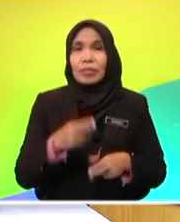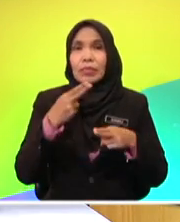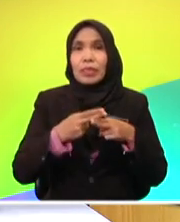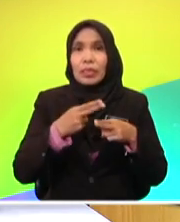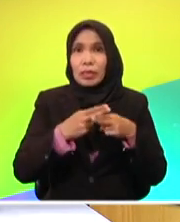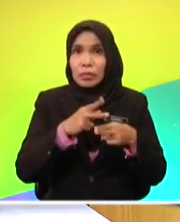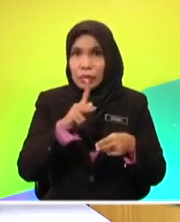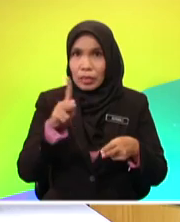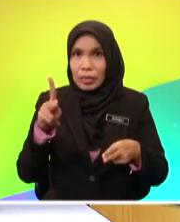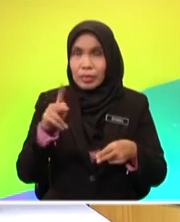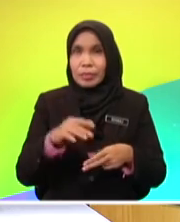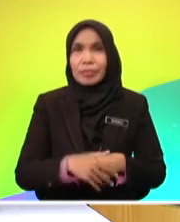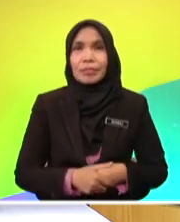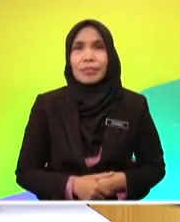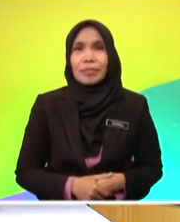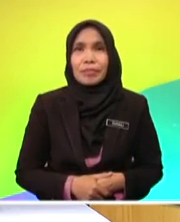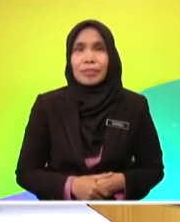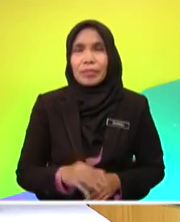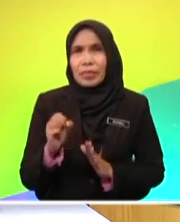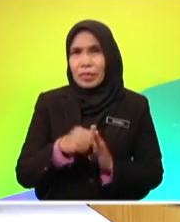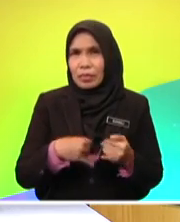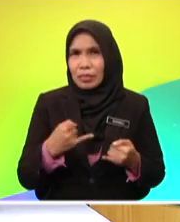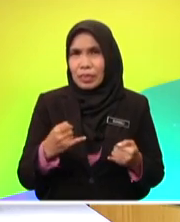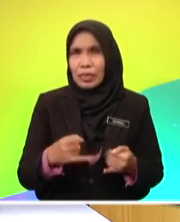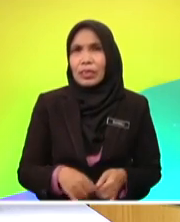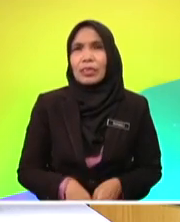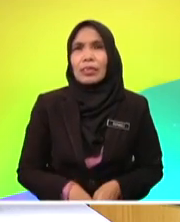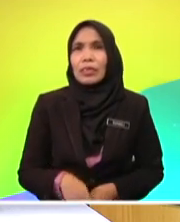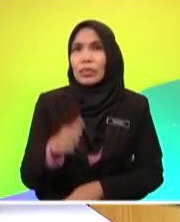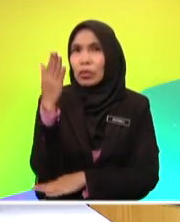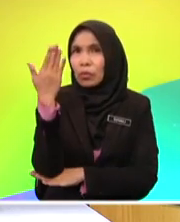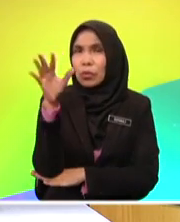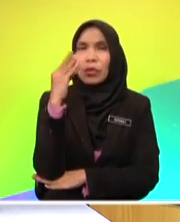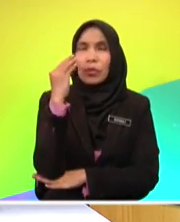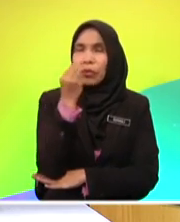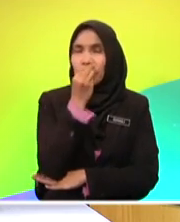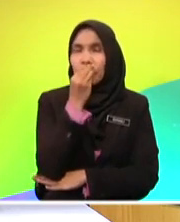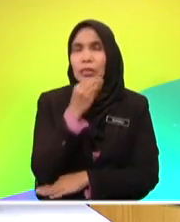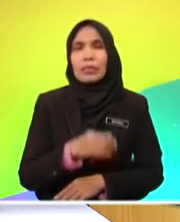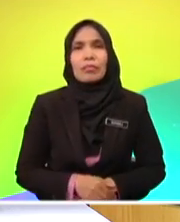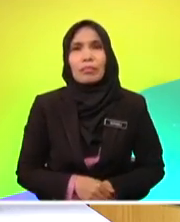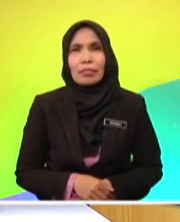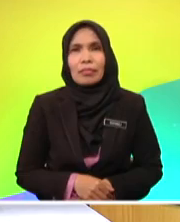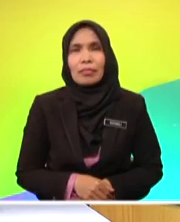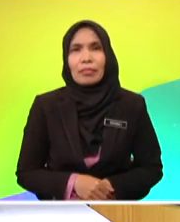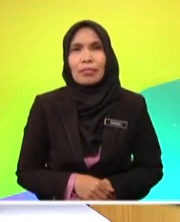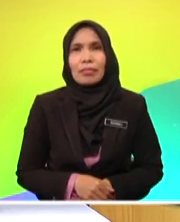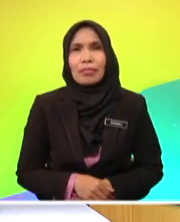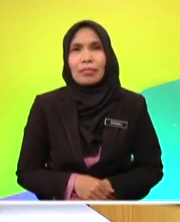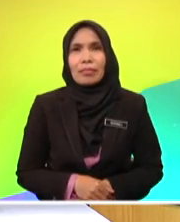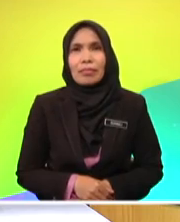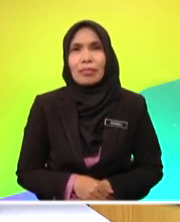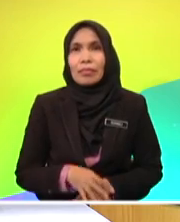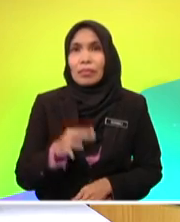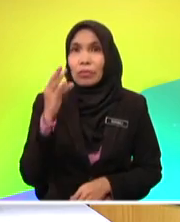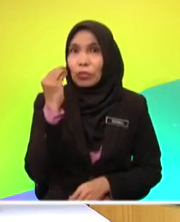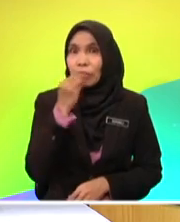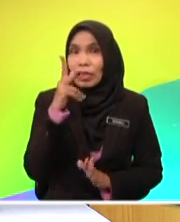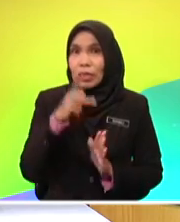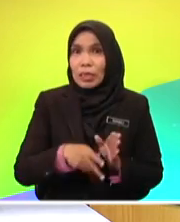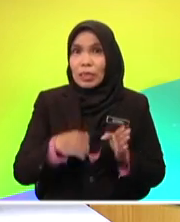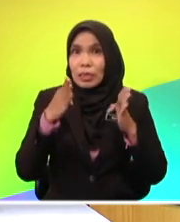Namakan sejenis pokok bunga iaitu bunga kebangsaan di negara kita. Okey,